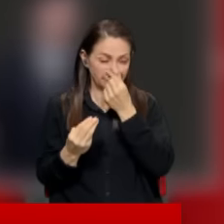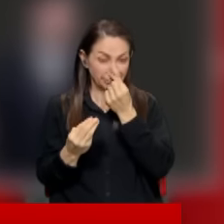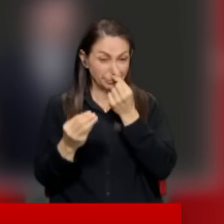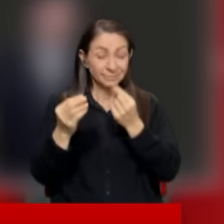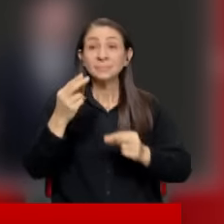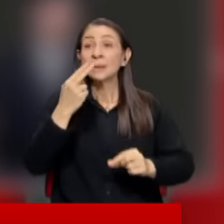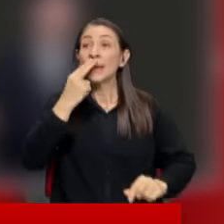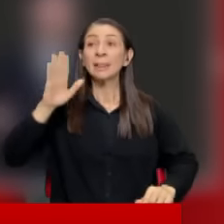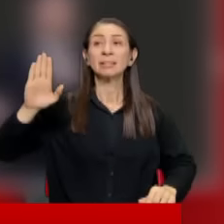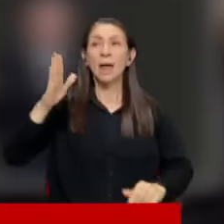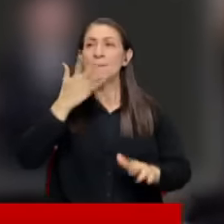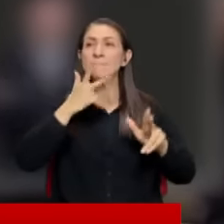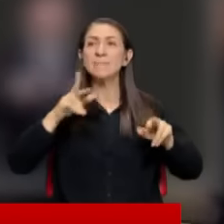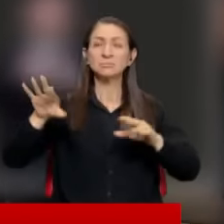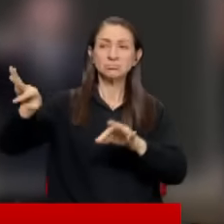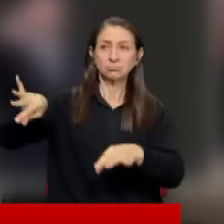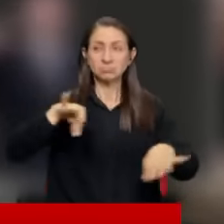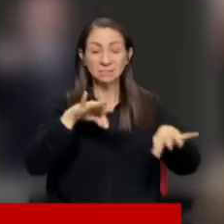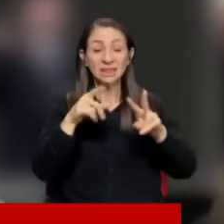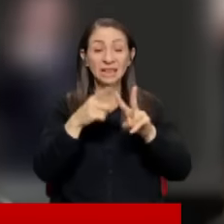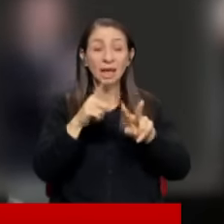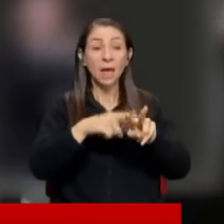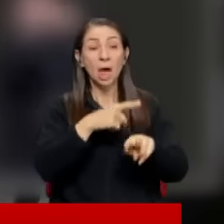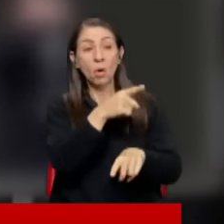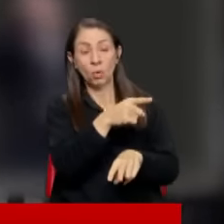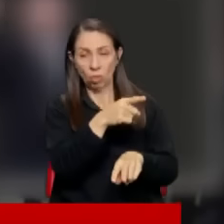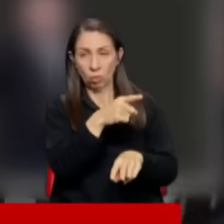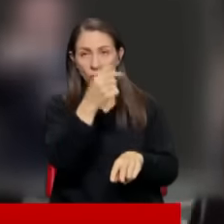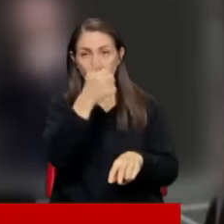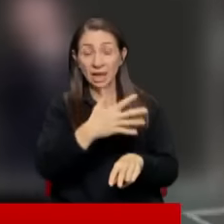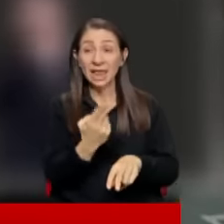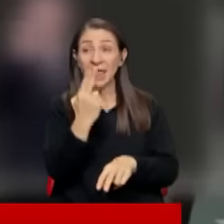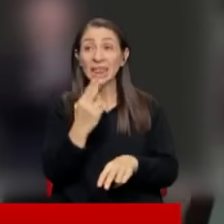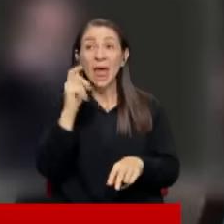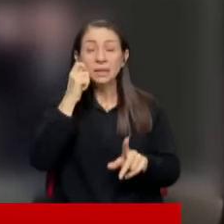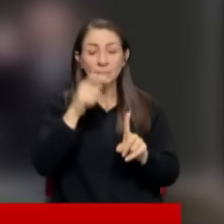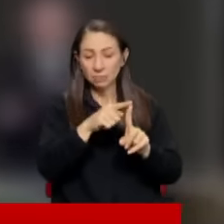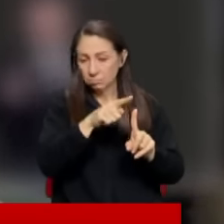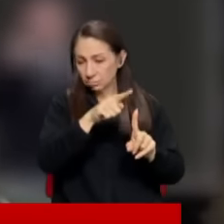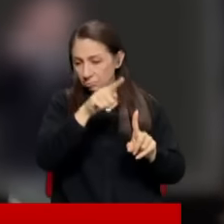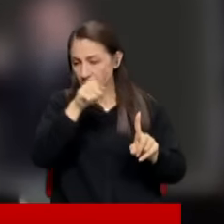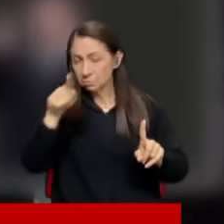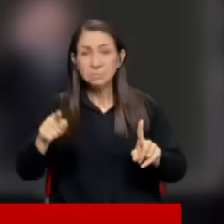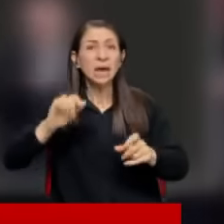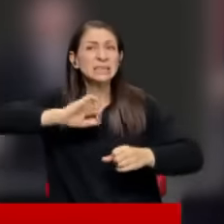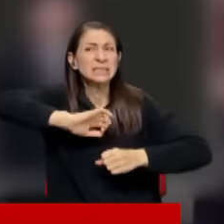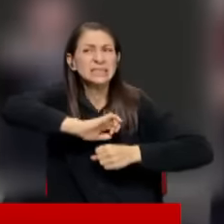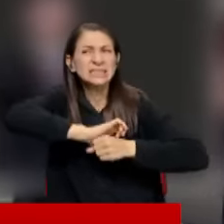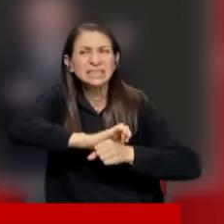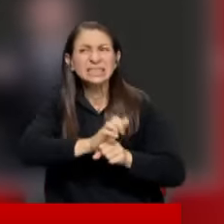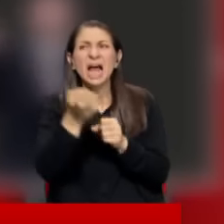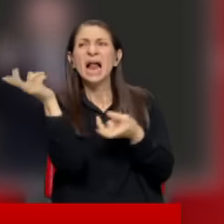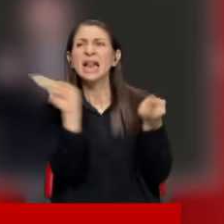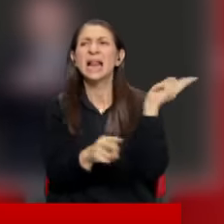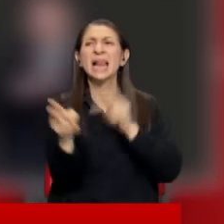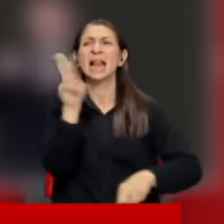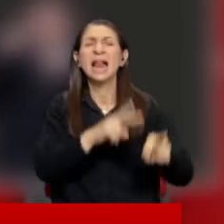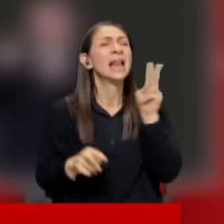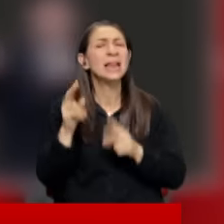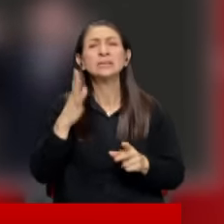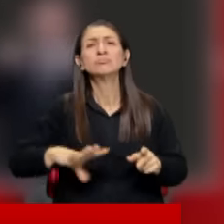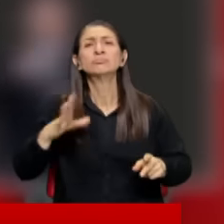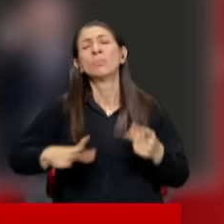Hitler özentisi Netanyahu yönetimi 7 Ekim'den beri sürdürdüğü vahşet ve katliam